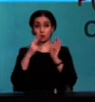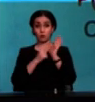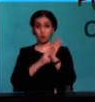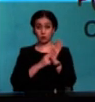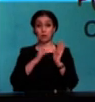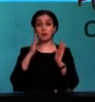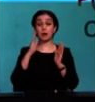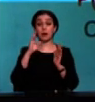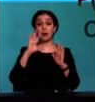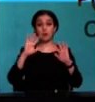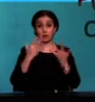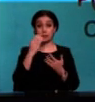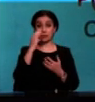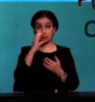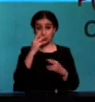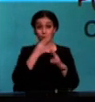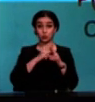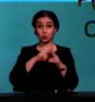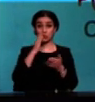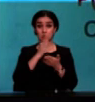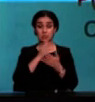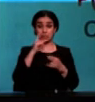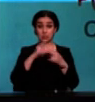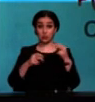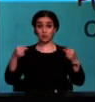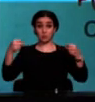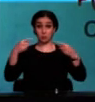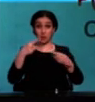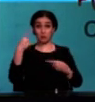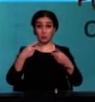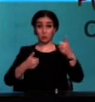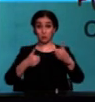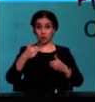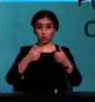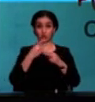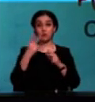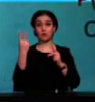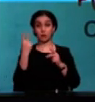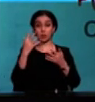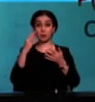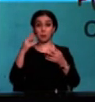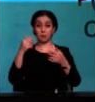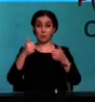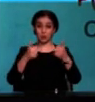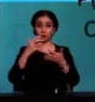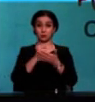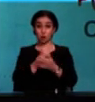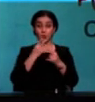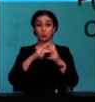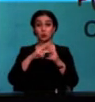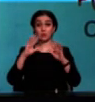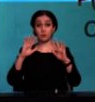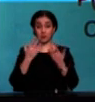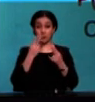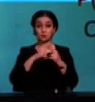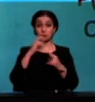0,8. Вероятность события С. Команда закончила в ничью первый матч и выиграла второй матч, равна следующему. Вероятность